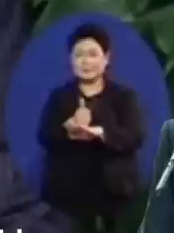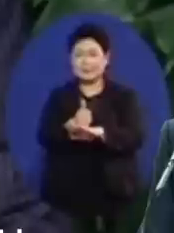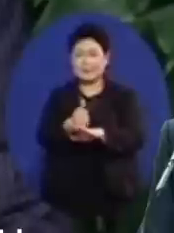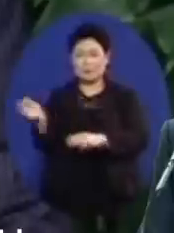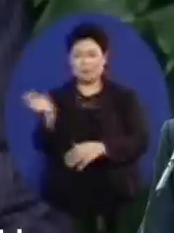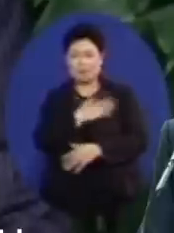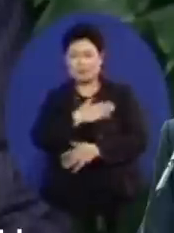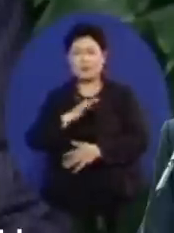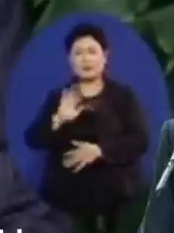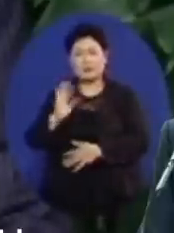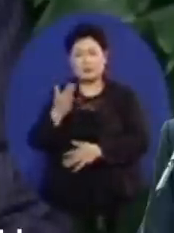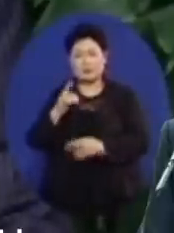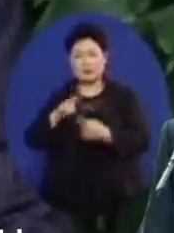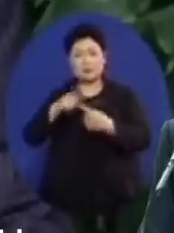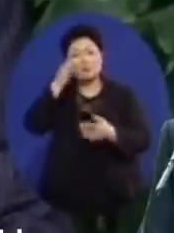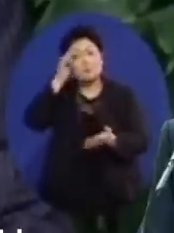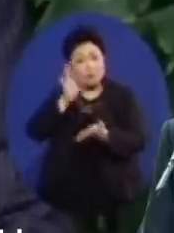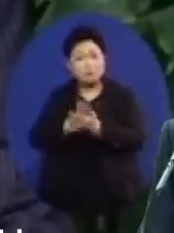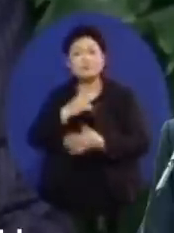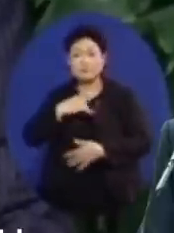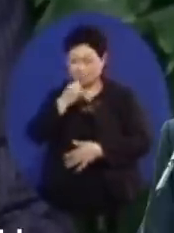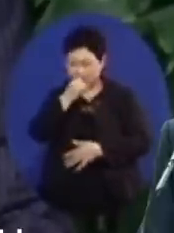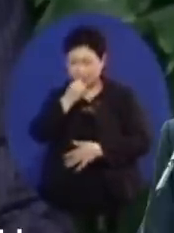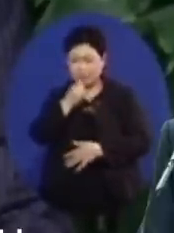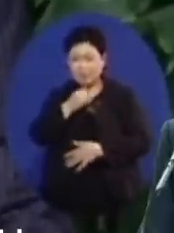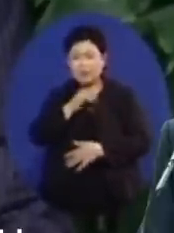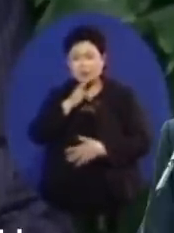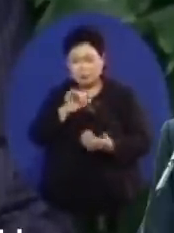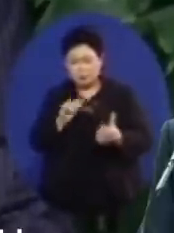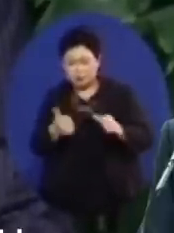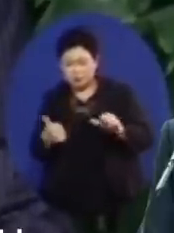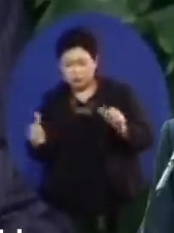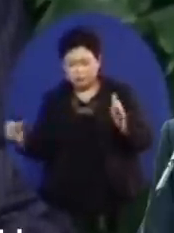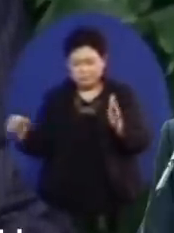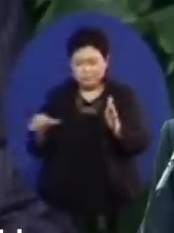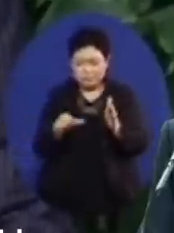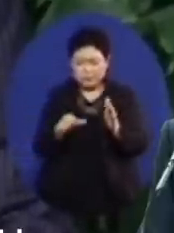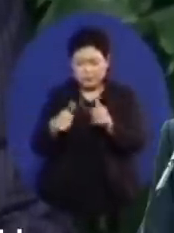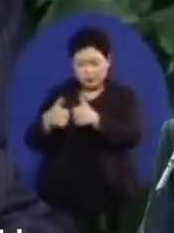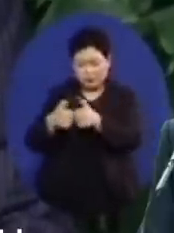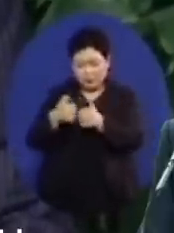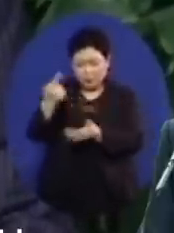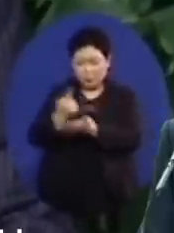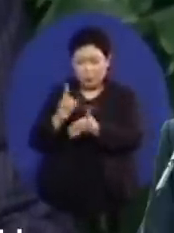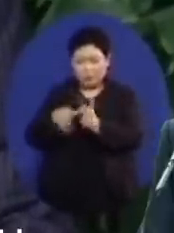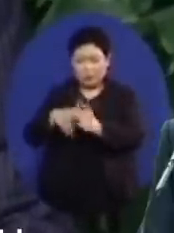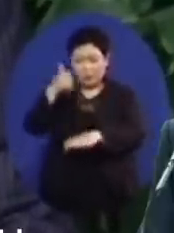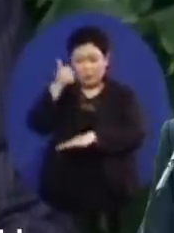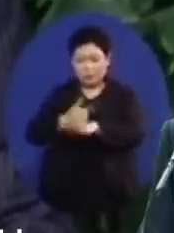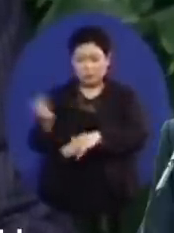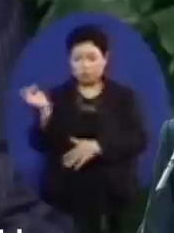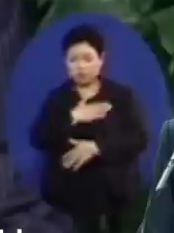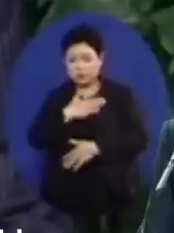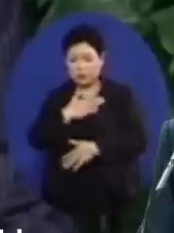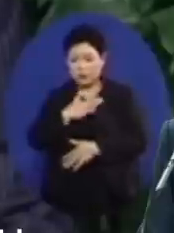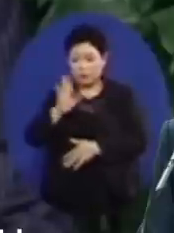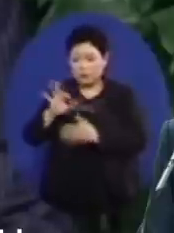부자가 되는 것을 보았습니다. 근데 죽을 지경이 됐을 때는 저에게 상의하려는데 부자가 되고는